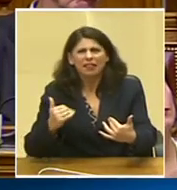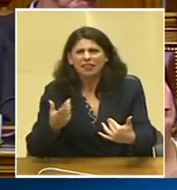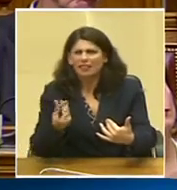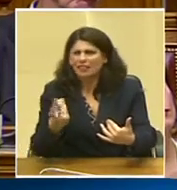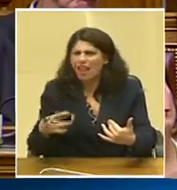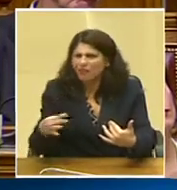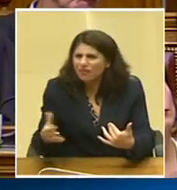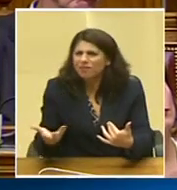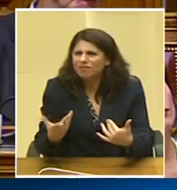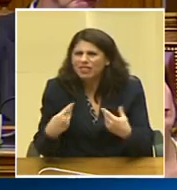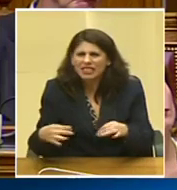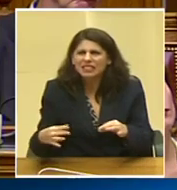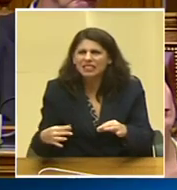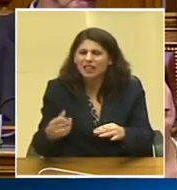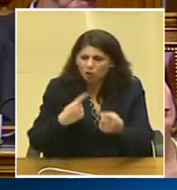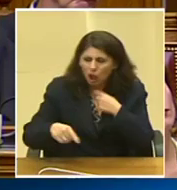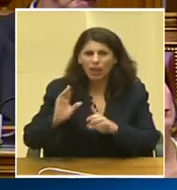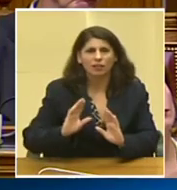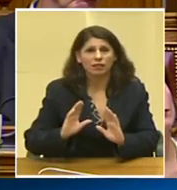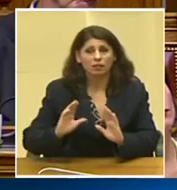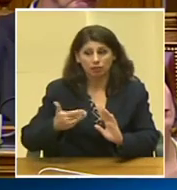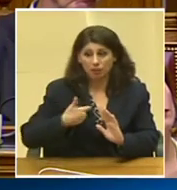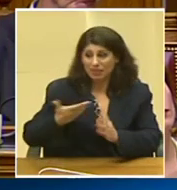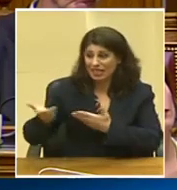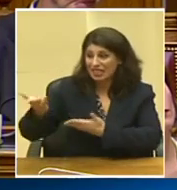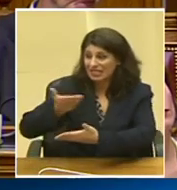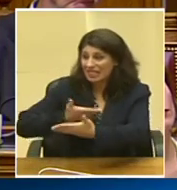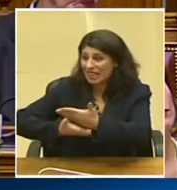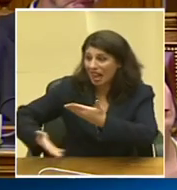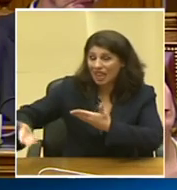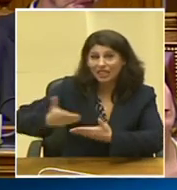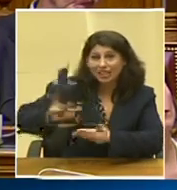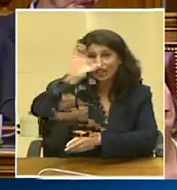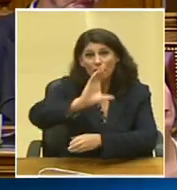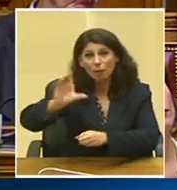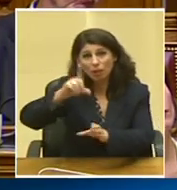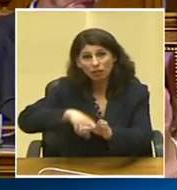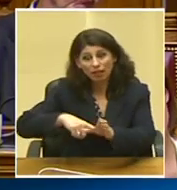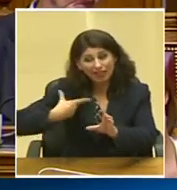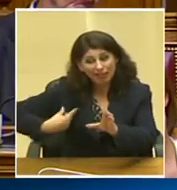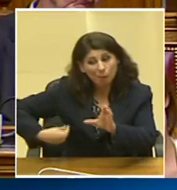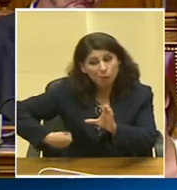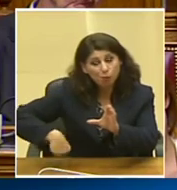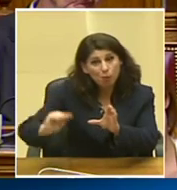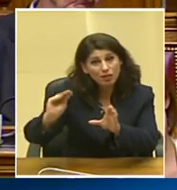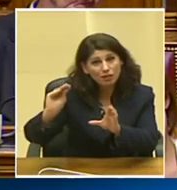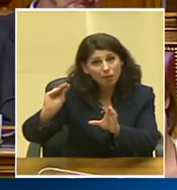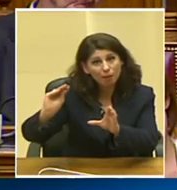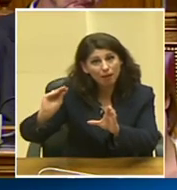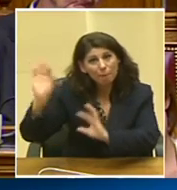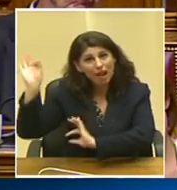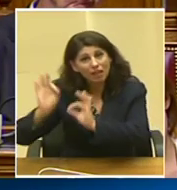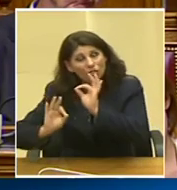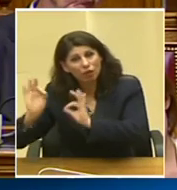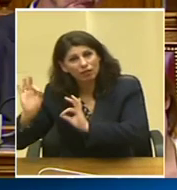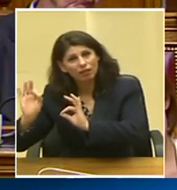το πάρετε πίσω. Ότι εμείς κάναμε συναλλαγή με τους Ευρωπαίους εταίρους και πουλήσαμε τη Μακεδονία.